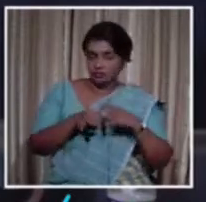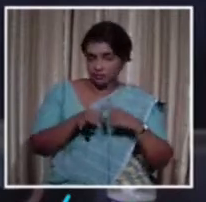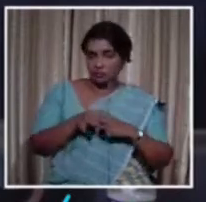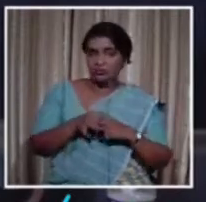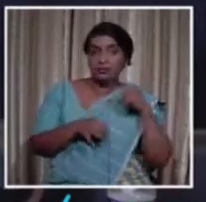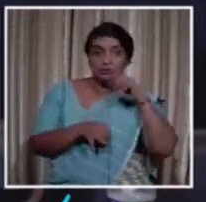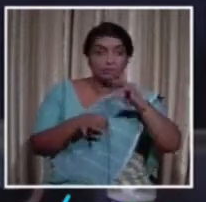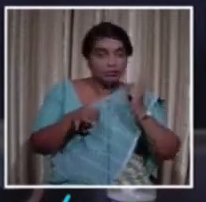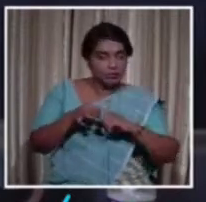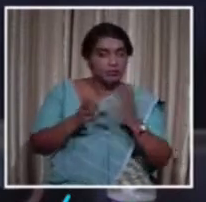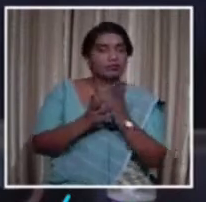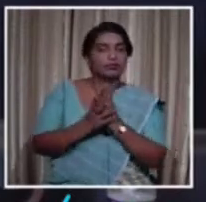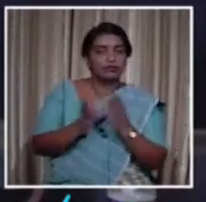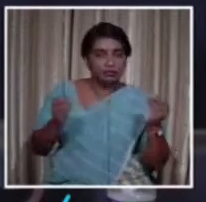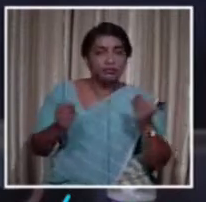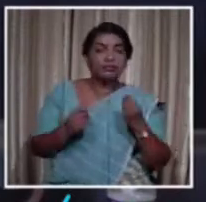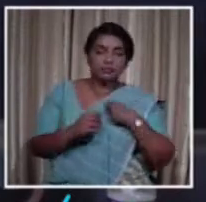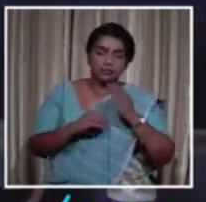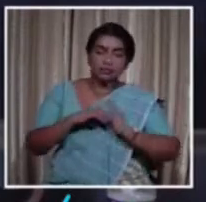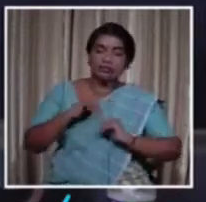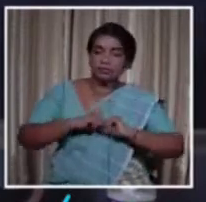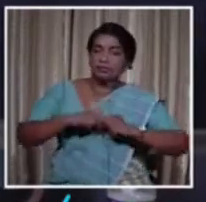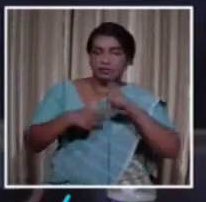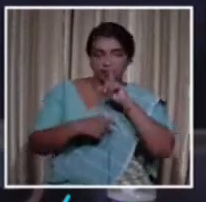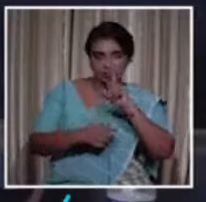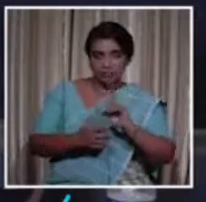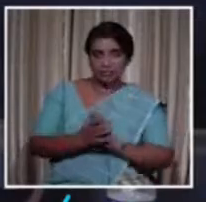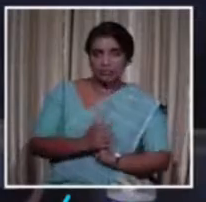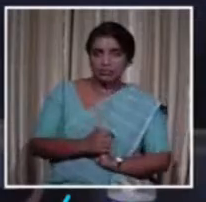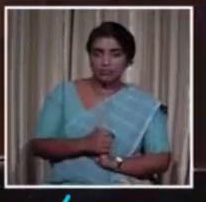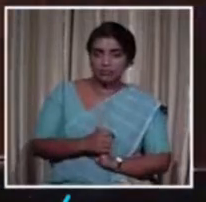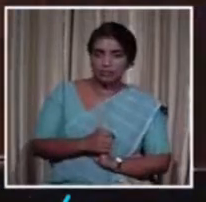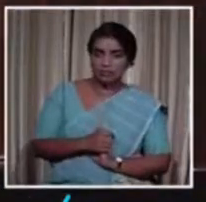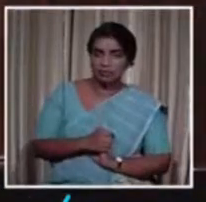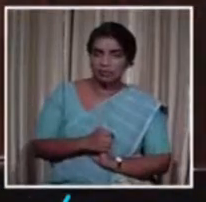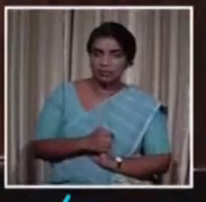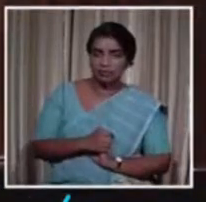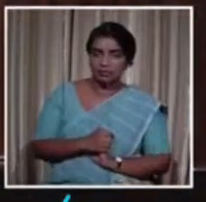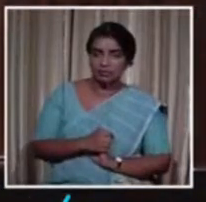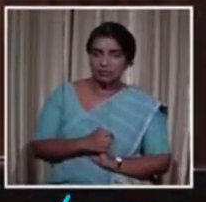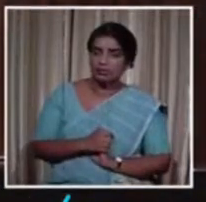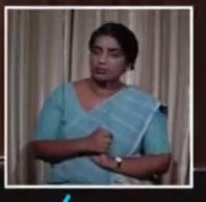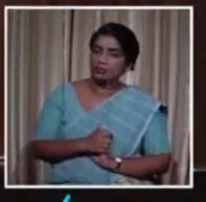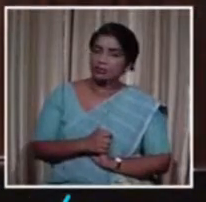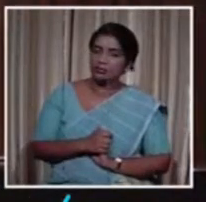ඒ ප්‍රශ්නේ විසඳන්න අපි ක්‍රියා කරමු කියලා මම කියනවා